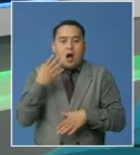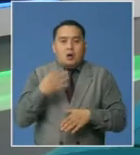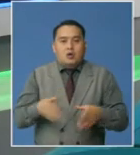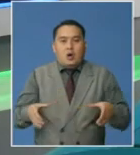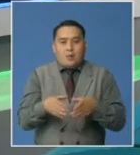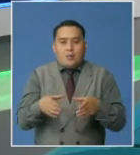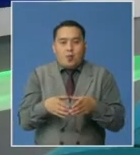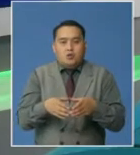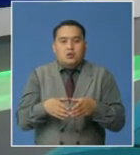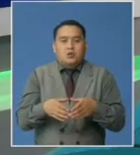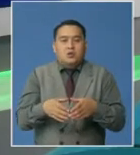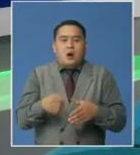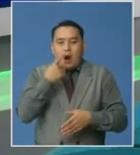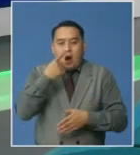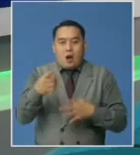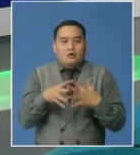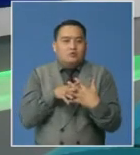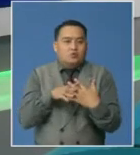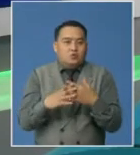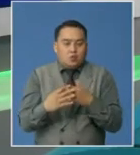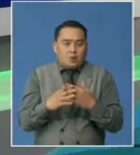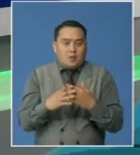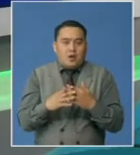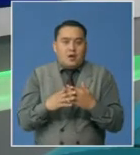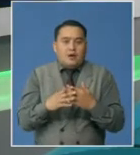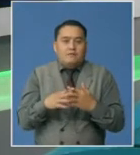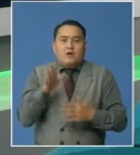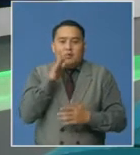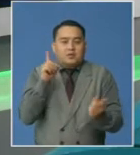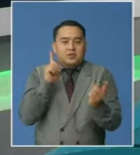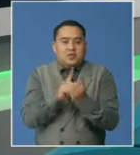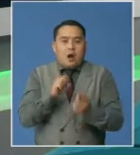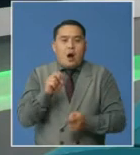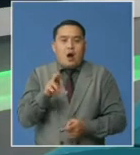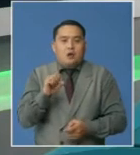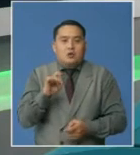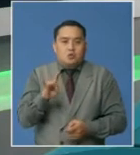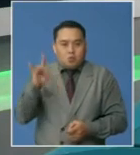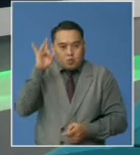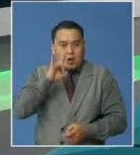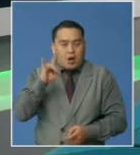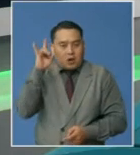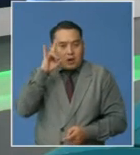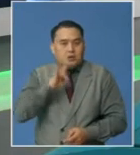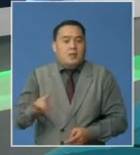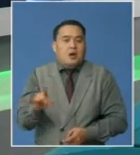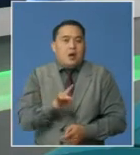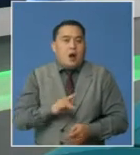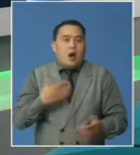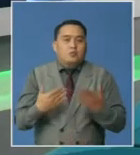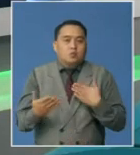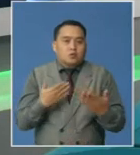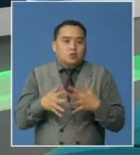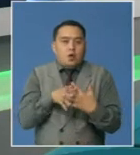группа делает на жителей отдаленных населенных пунктов. Кстати, во время встречи в Аксузском и Сарканском районах специалисты обсудили с